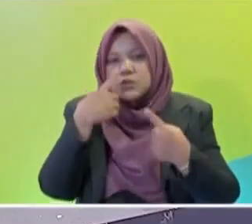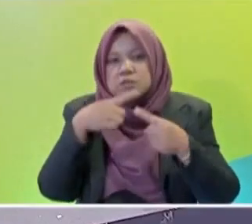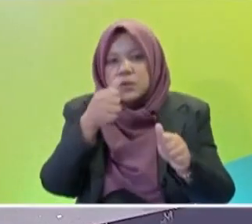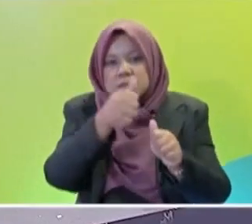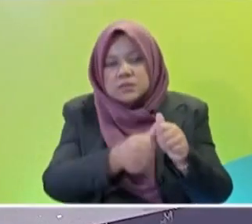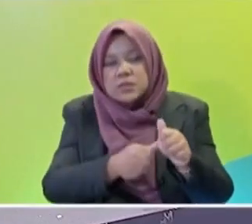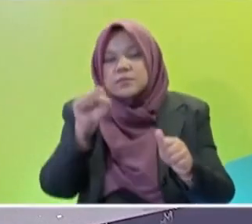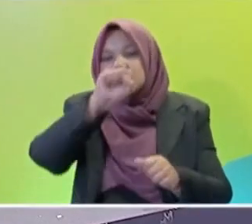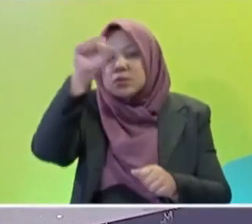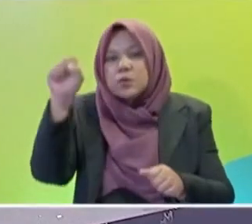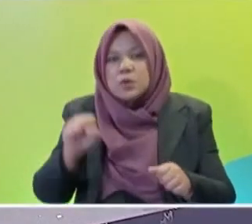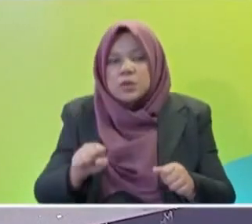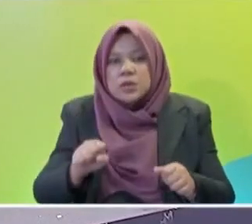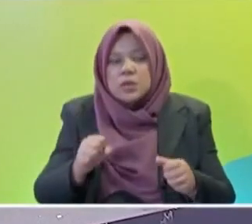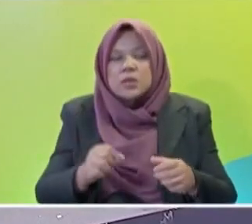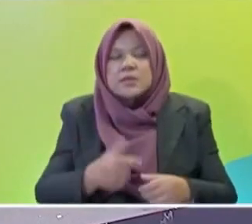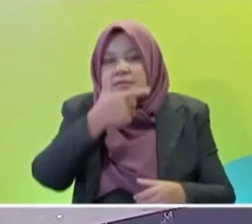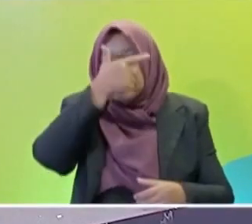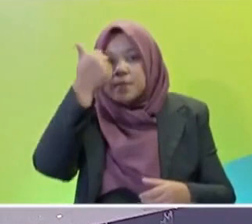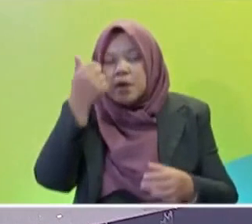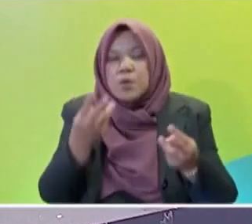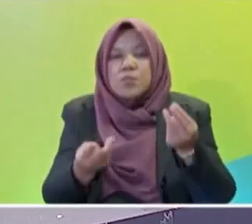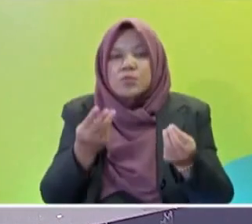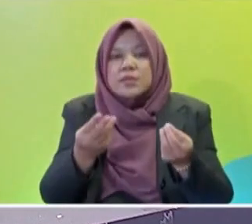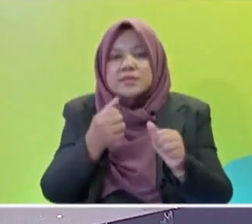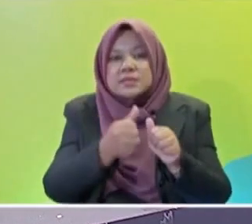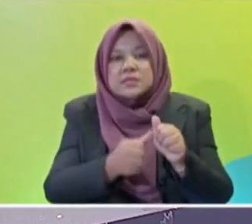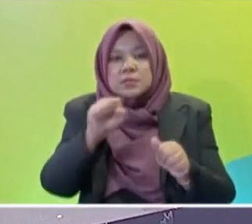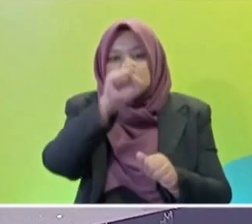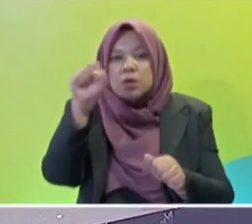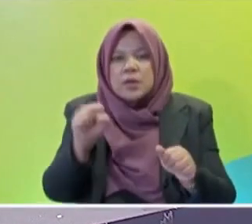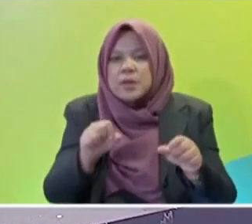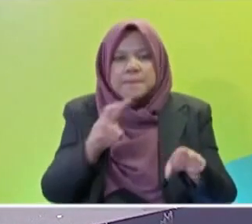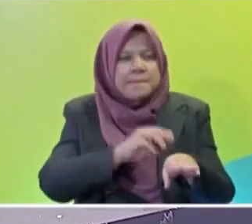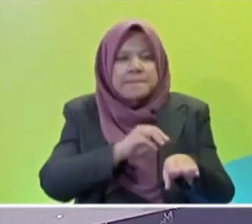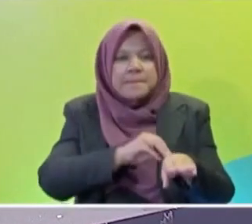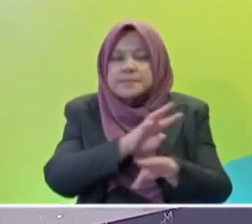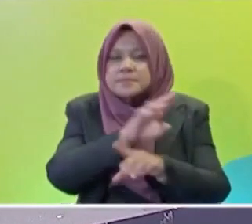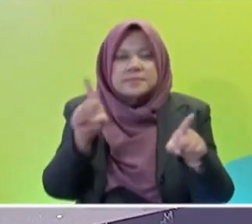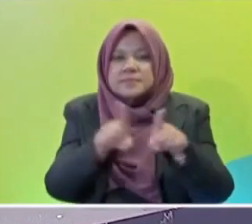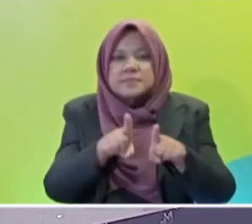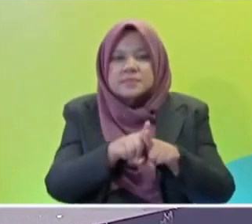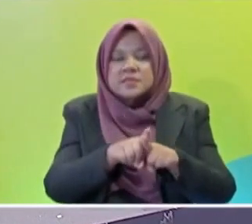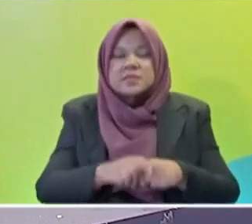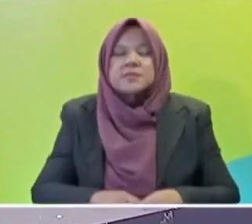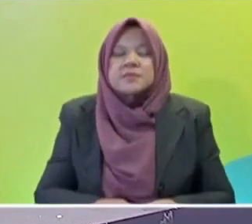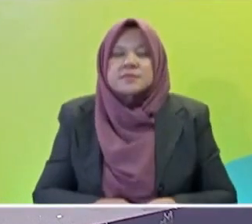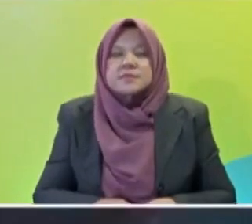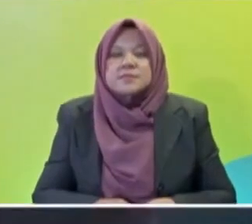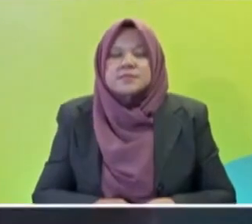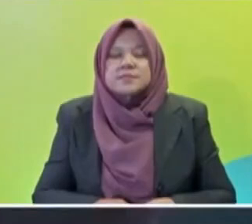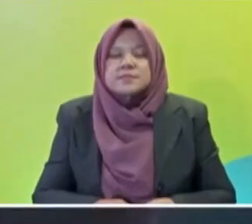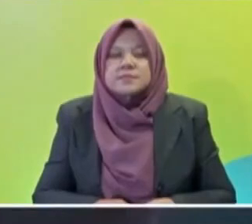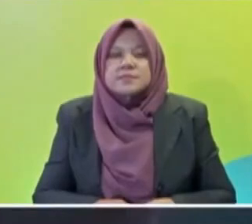mungkin tidak membutuhkan tidak membutuhkan waktu yang sama ada soalnya perlu diperuntukkan masih yang lebih panjang lah